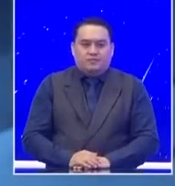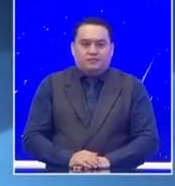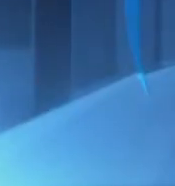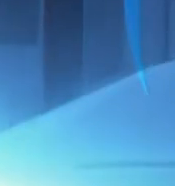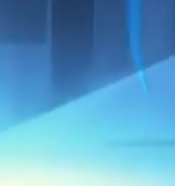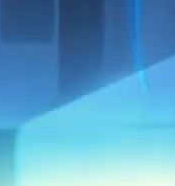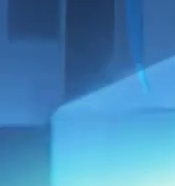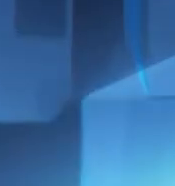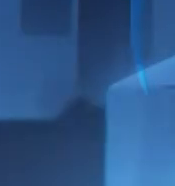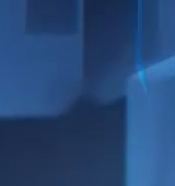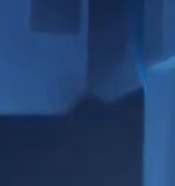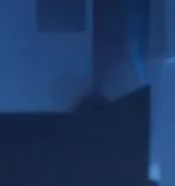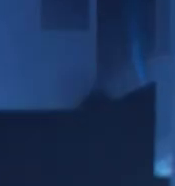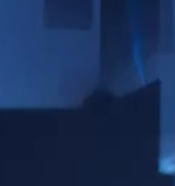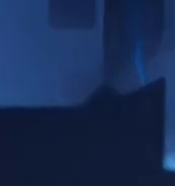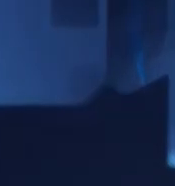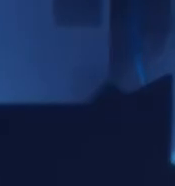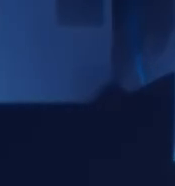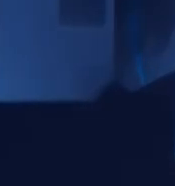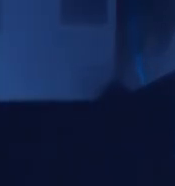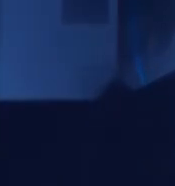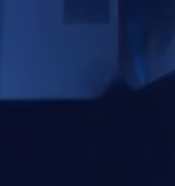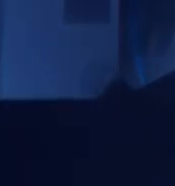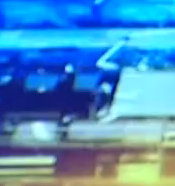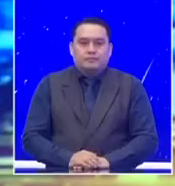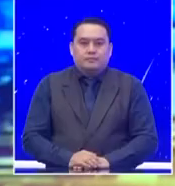Куттыкпай, телекомпания ЖТСО, Талдыкурган.